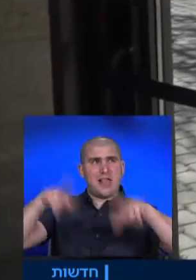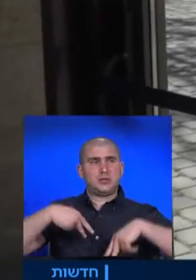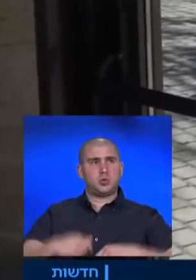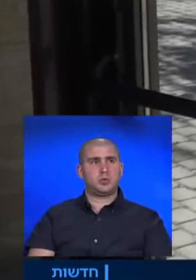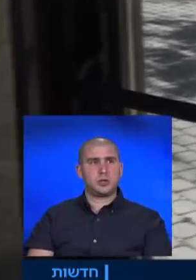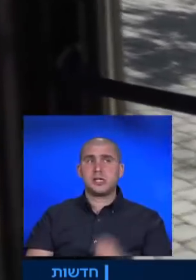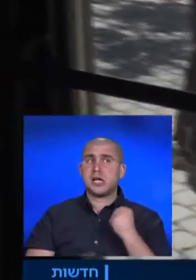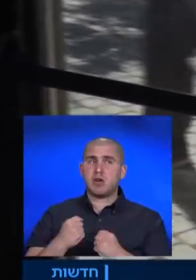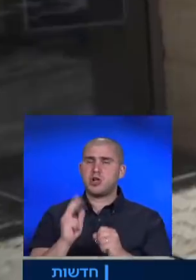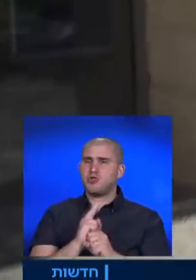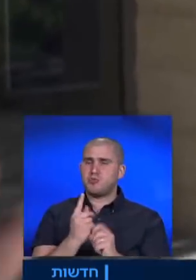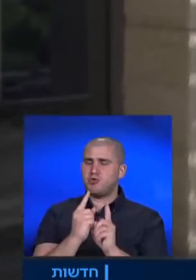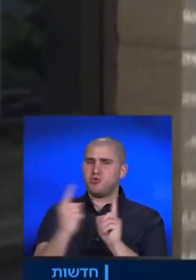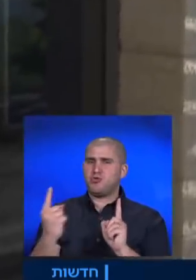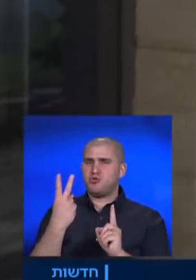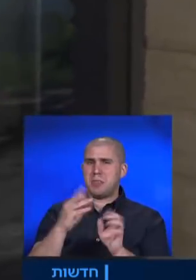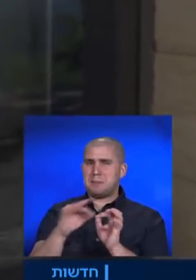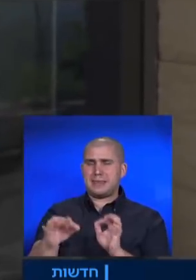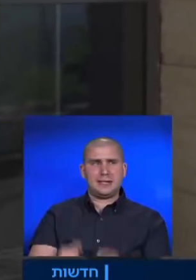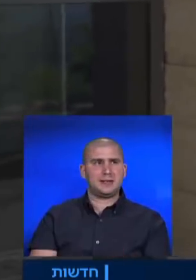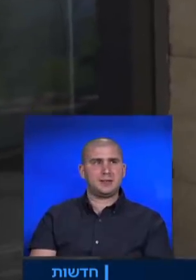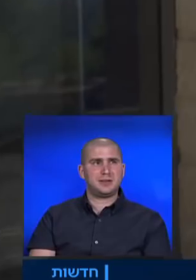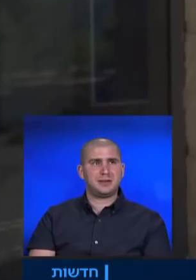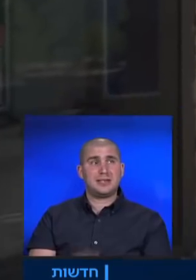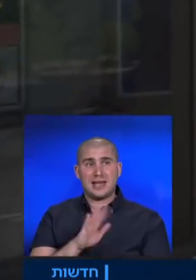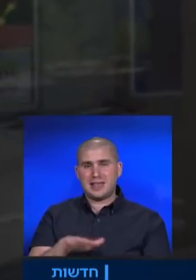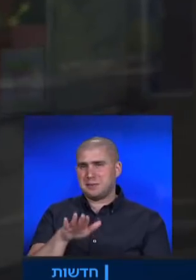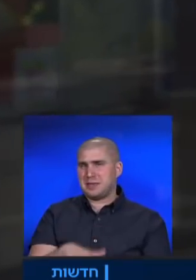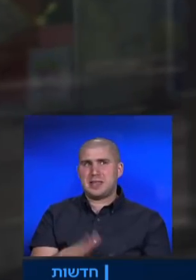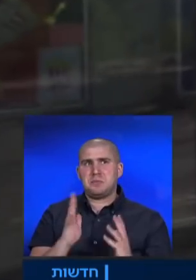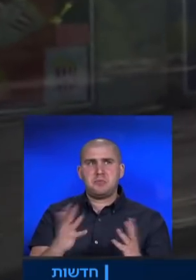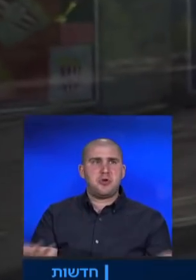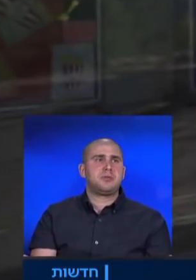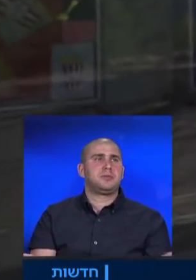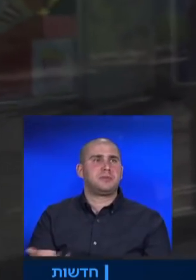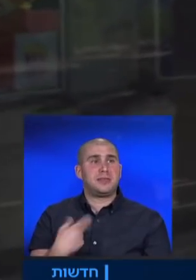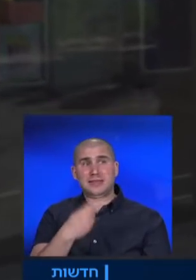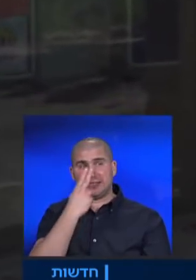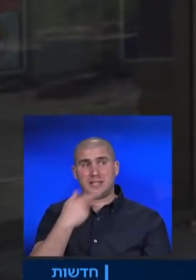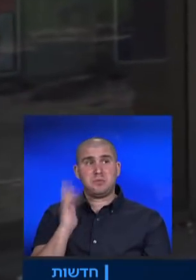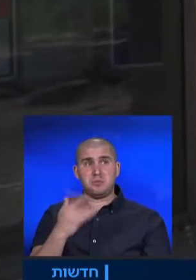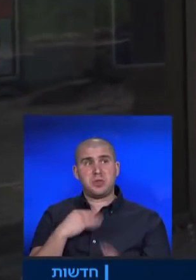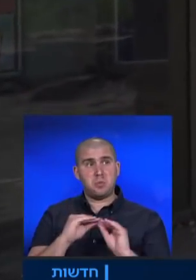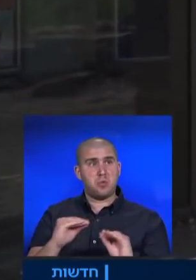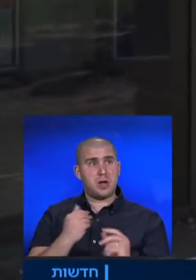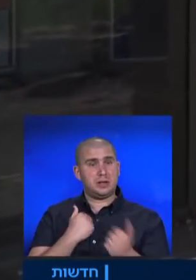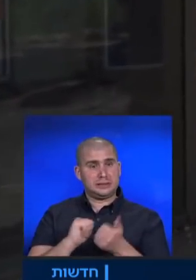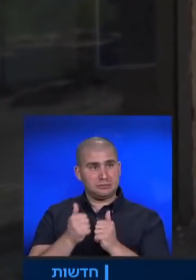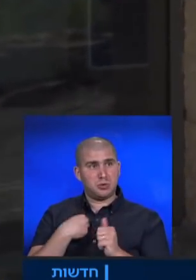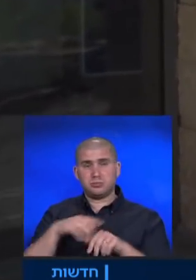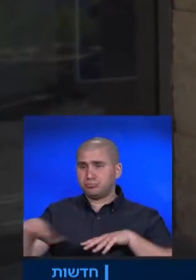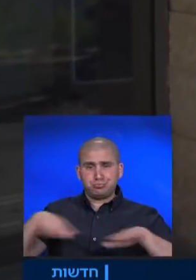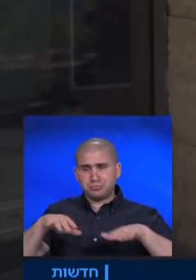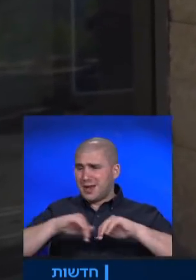על ה2 מטר. ילדים קטנים מאוד. ניסיתי, אני מורה לחינוך גופני, חילקתי אותם, סיטנתי רווחים, מה שאתה רוצה.